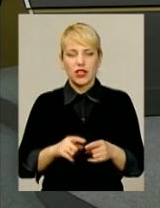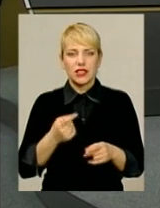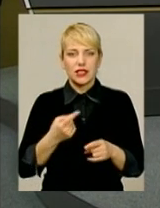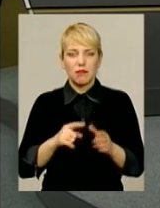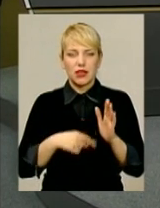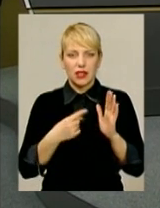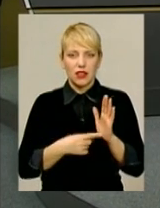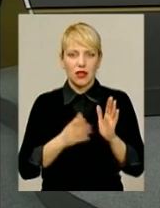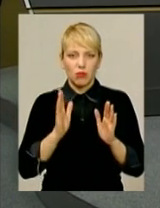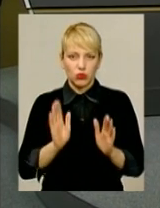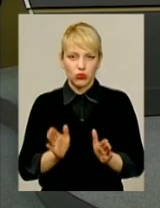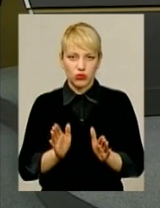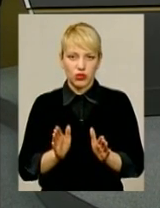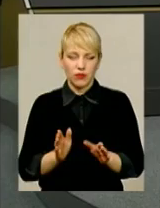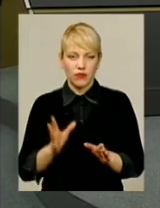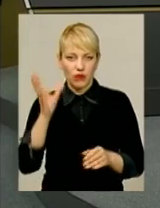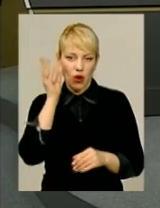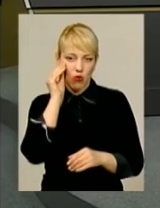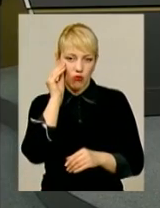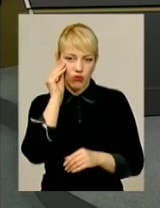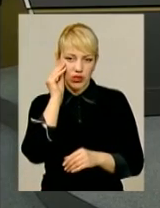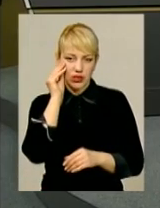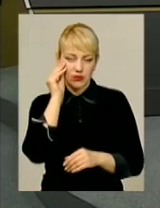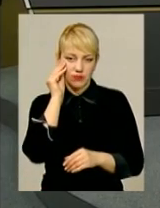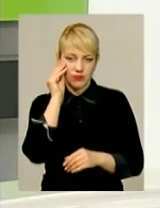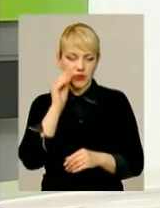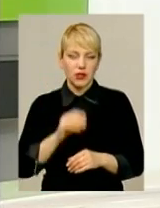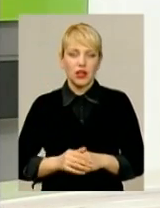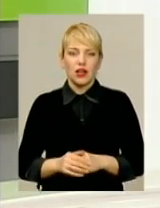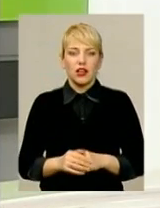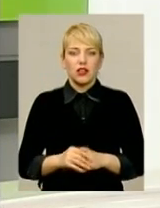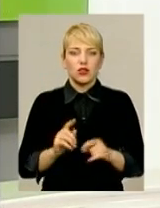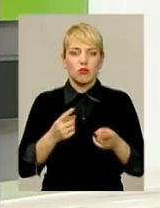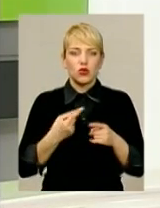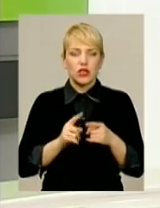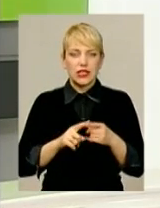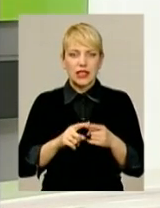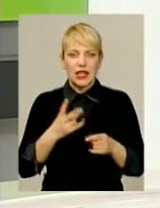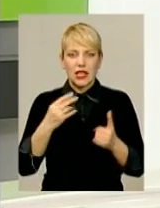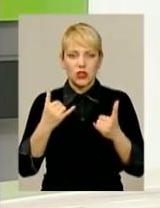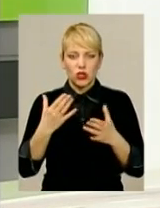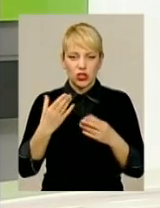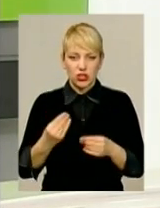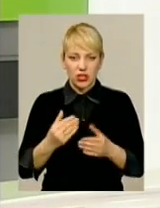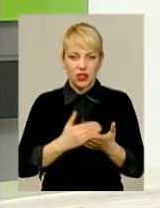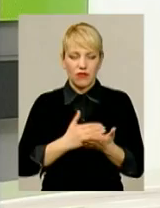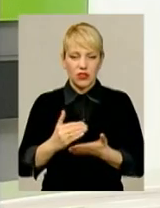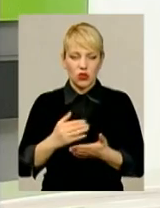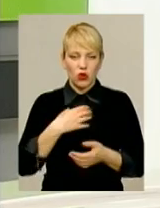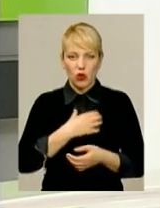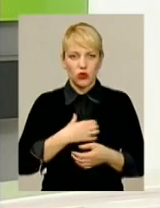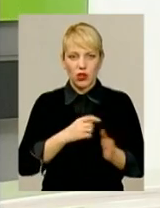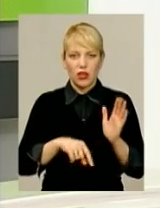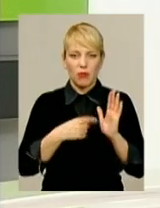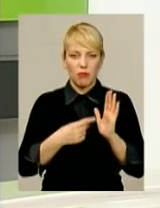питання будуть враховувати. Питання особливо паркомісць, тому що це на сьогоднішній день дуже висока і актуальна